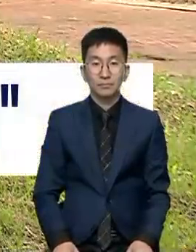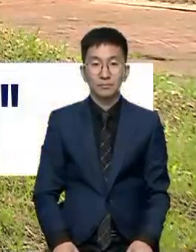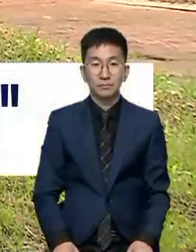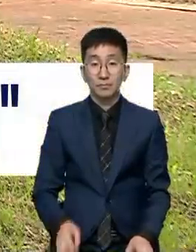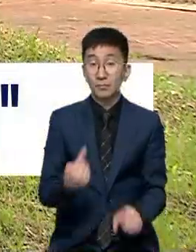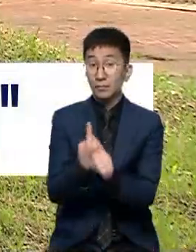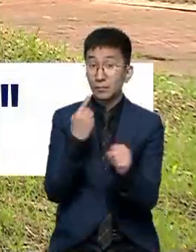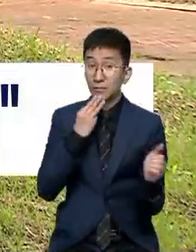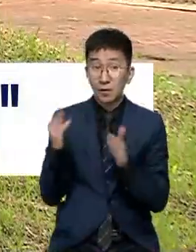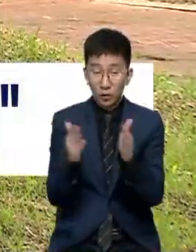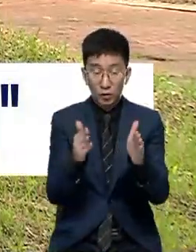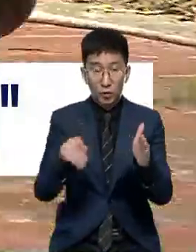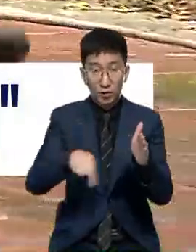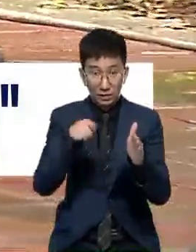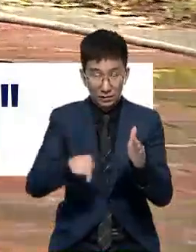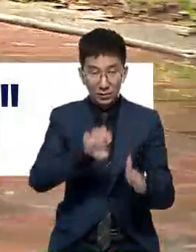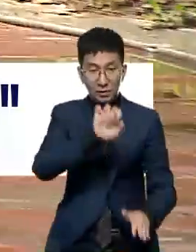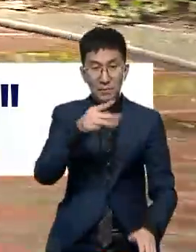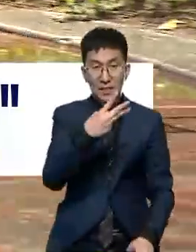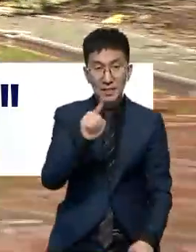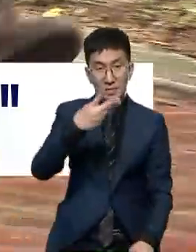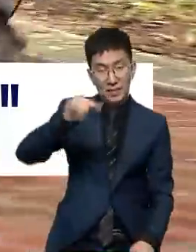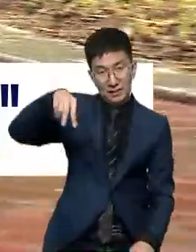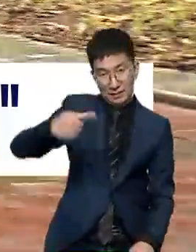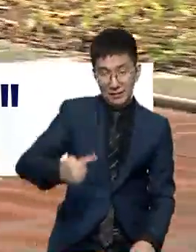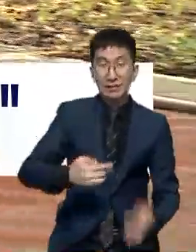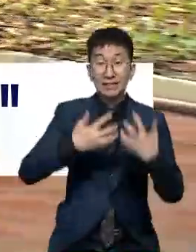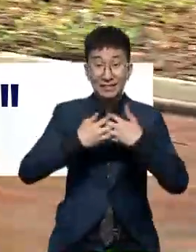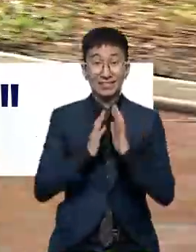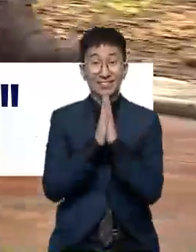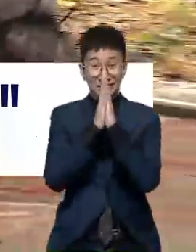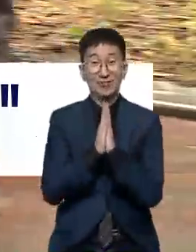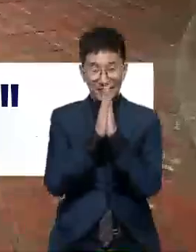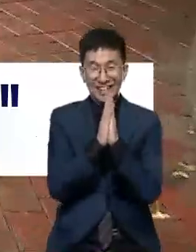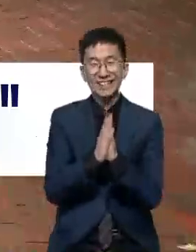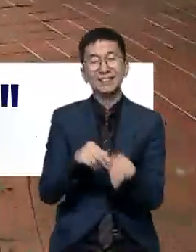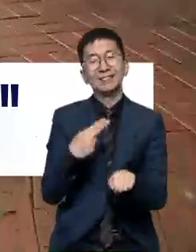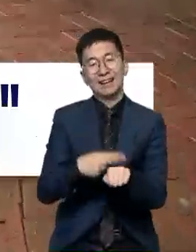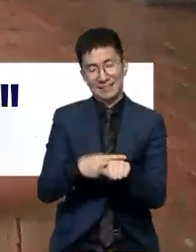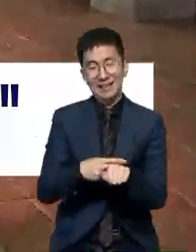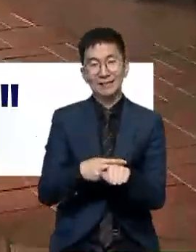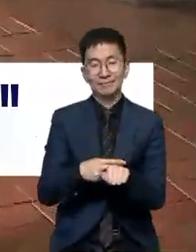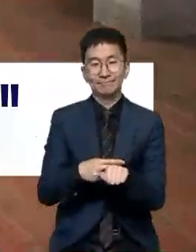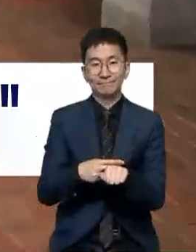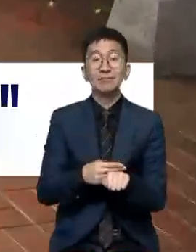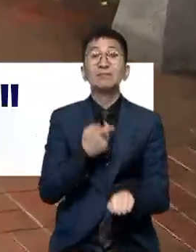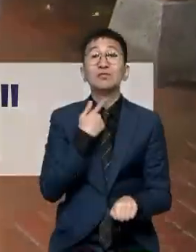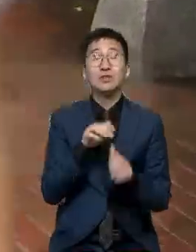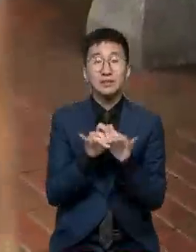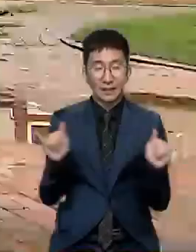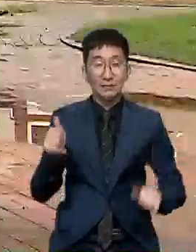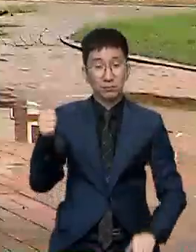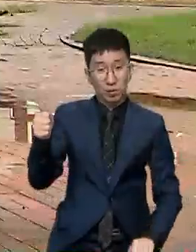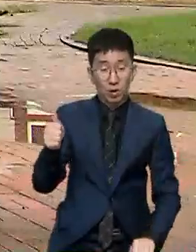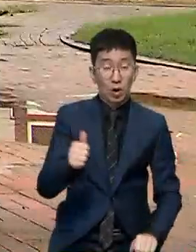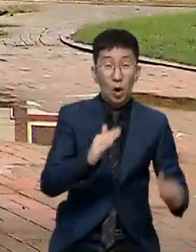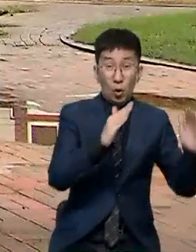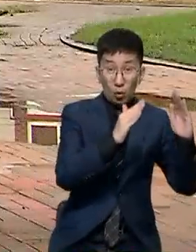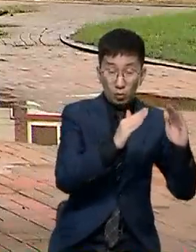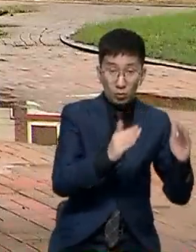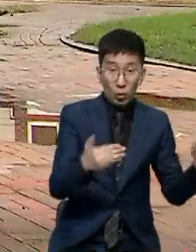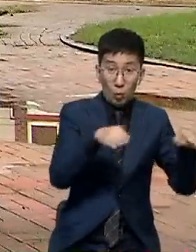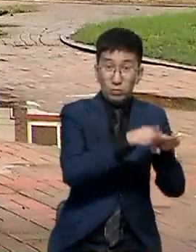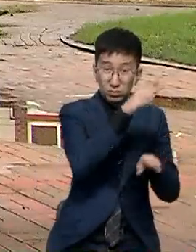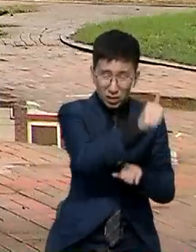지난해 경기도의 한 필라테스 학원에서 일했던 강사 A씨. 원장의 폭언과 따돌림에 시달렸다고 말합니다. 그